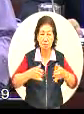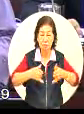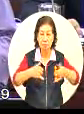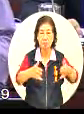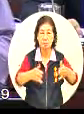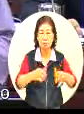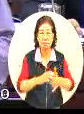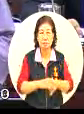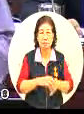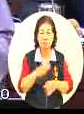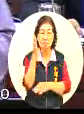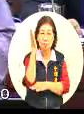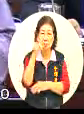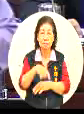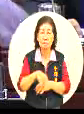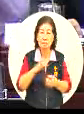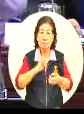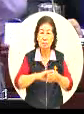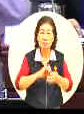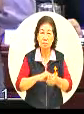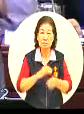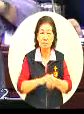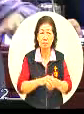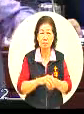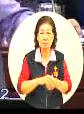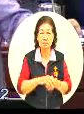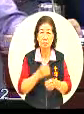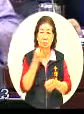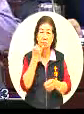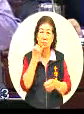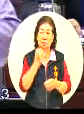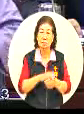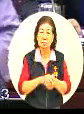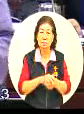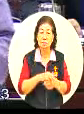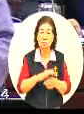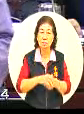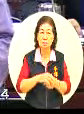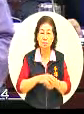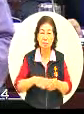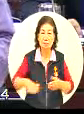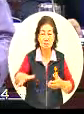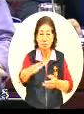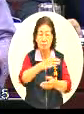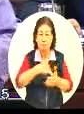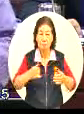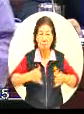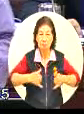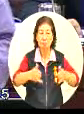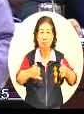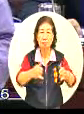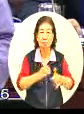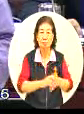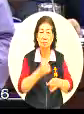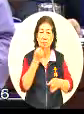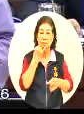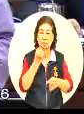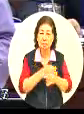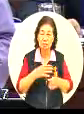既成道路市政府无一定有能力完全所谓既成道路都能够征